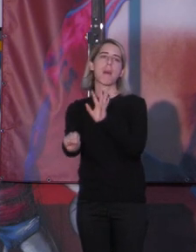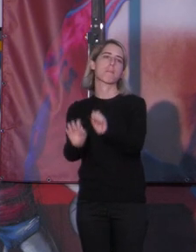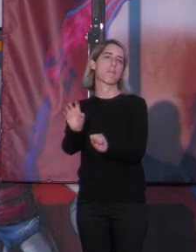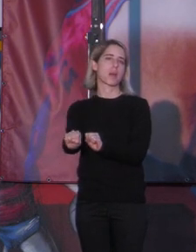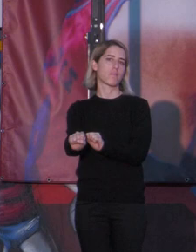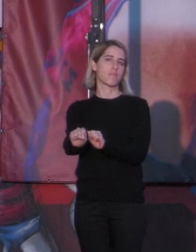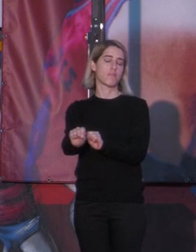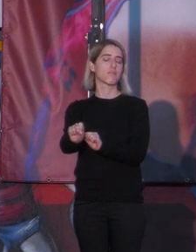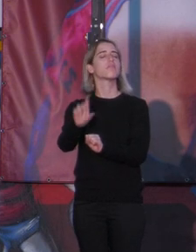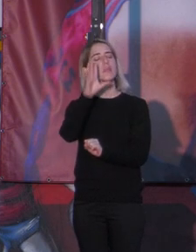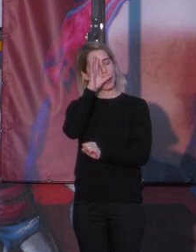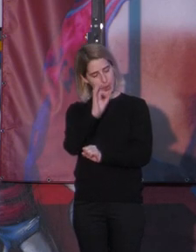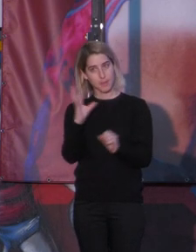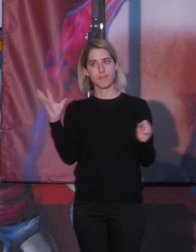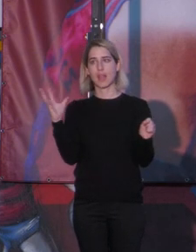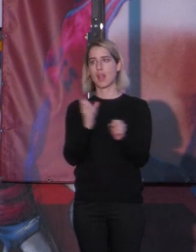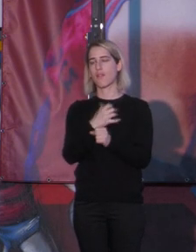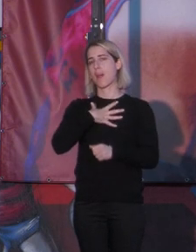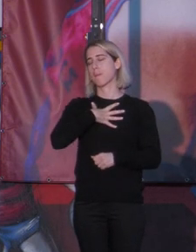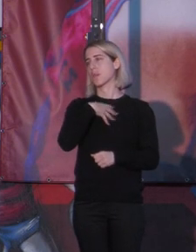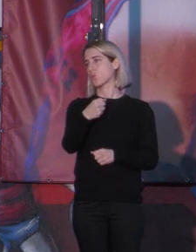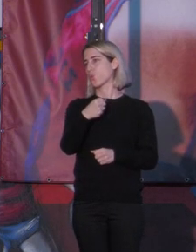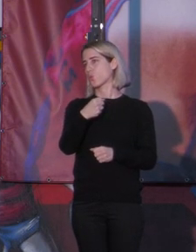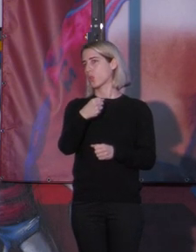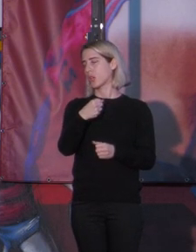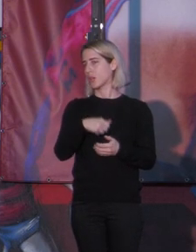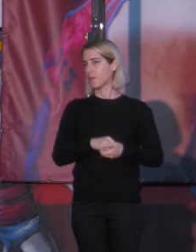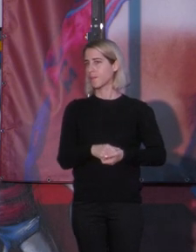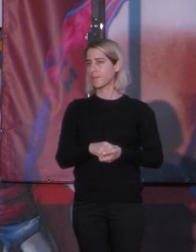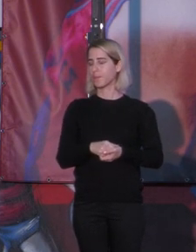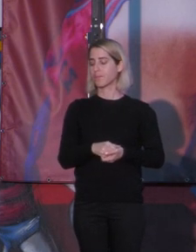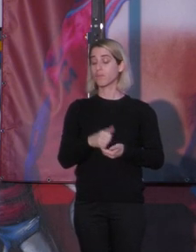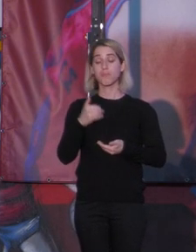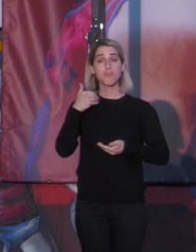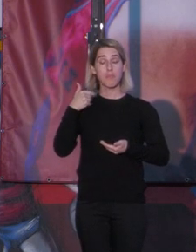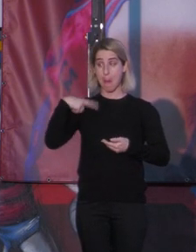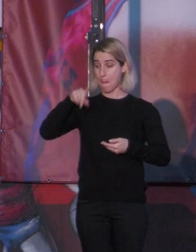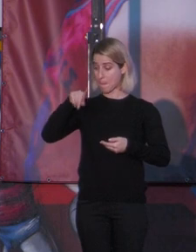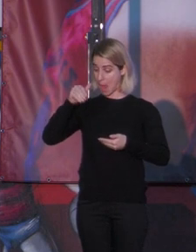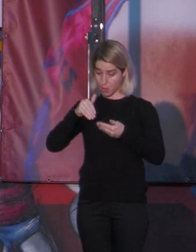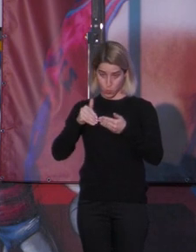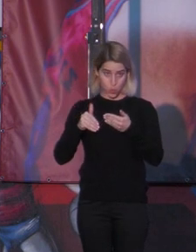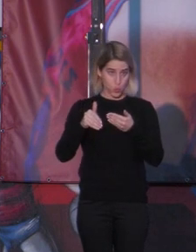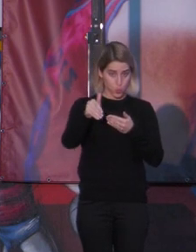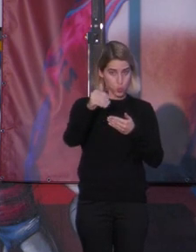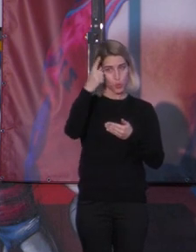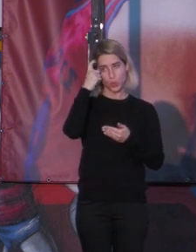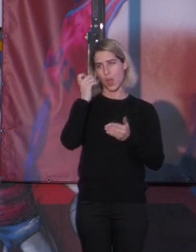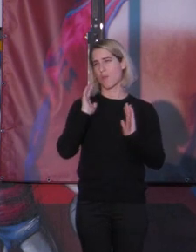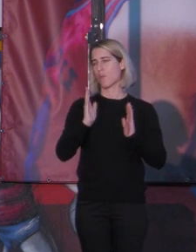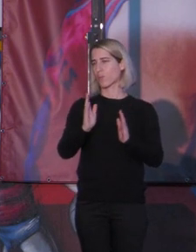Και κατάφεραν τελικά να κερδίσουν την εμπιστοσύνη των πολιτών. Η πορεία από εκείνη τη μέρα μέχρι σήμερα είναι γνωστή σε